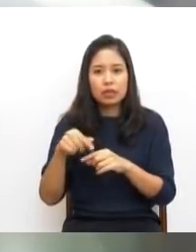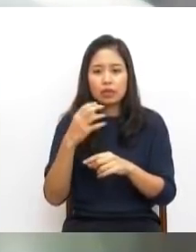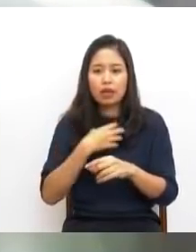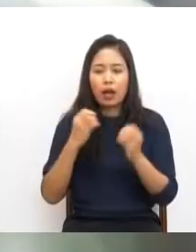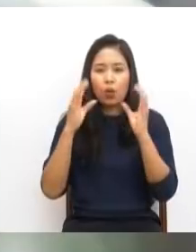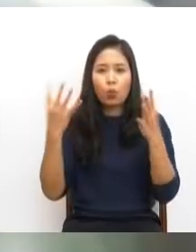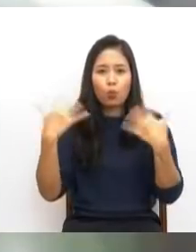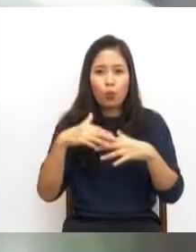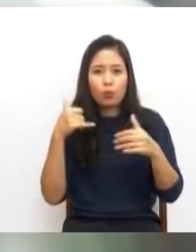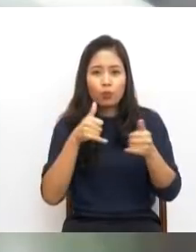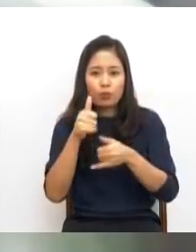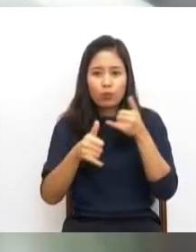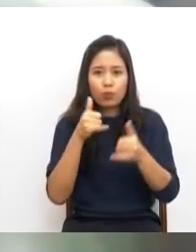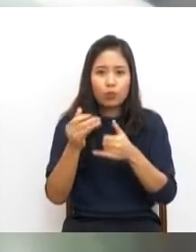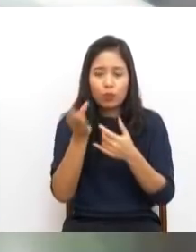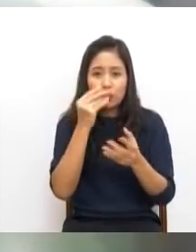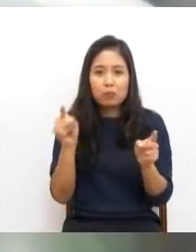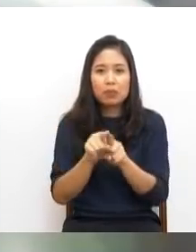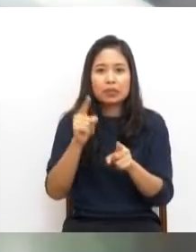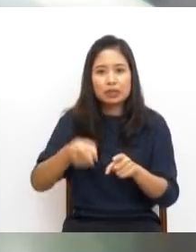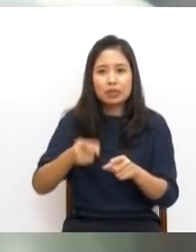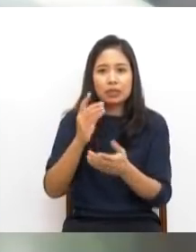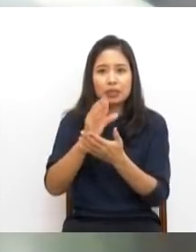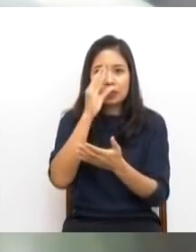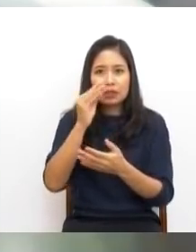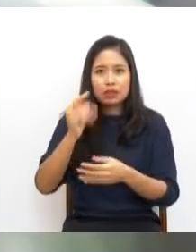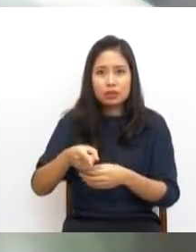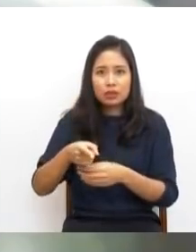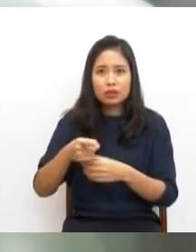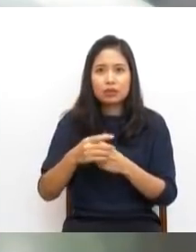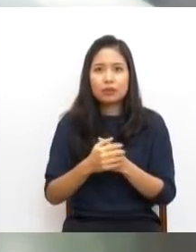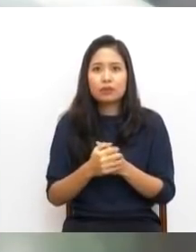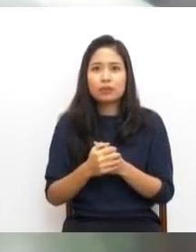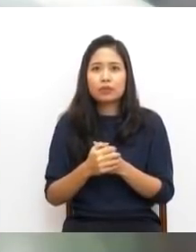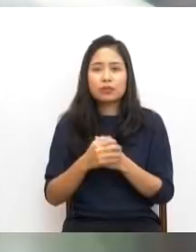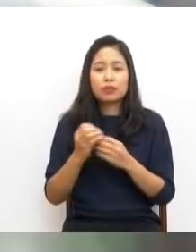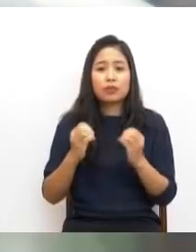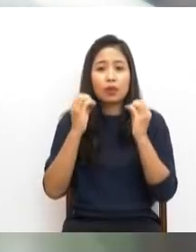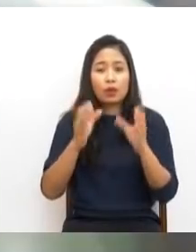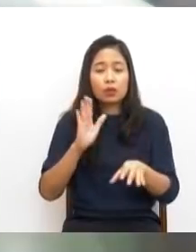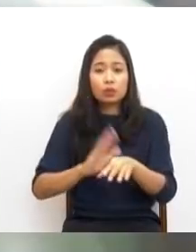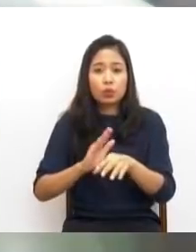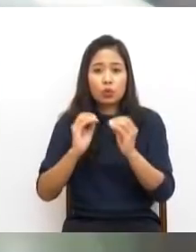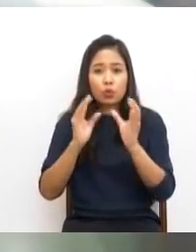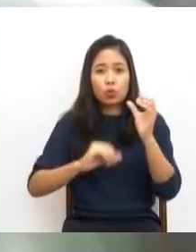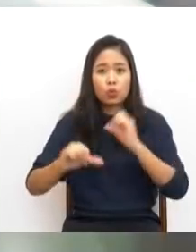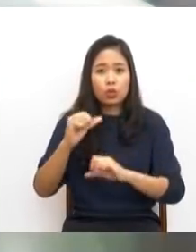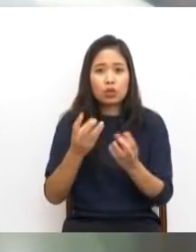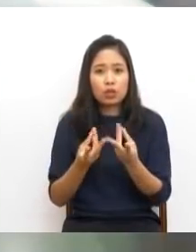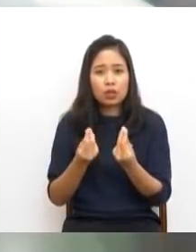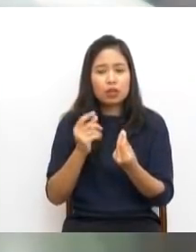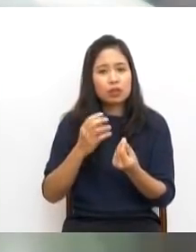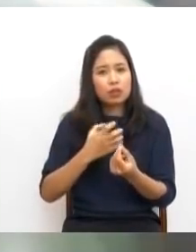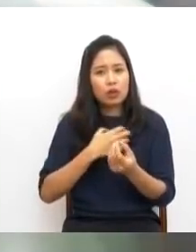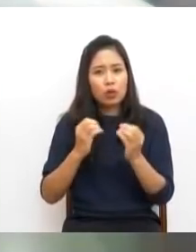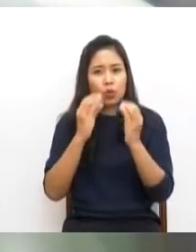ครูในการเอาไปใช้ในห้องเรียนได้อย่างเง ี้ ย นั่นก็คือจุดไฮไลท์อีกอันนึงของชวนครูวิทย์คณิตมาคิดในว้าวเนี่ยในทีมของอัมปักโ